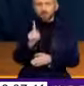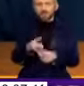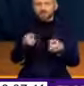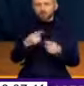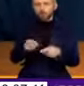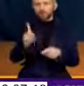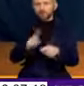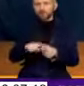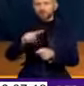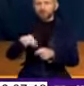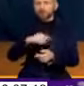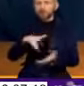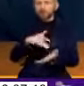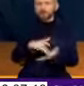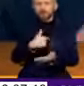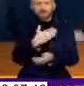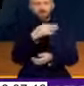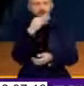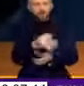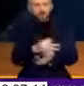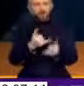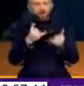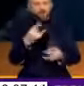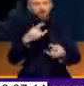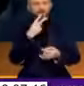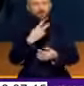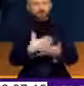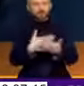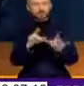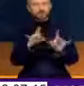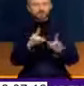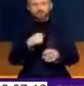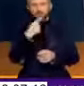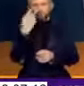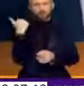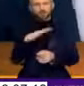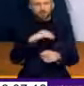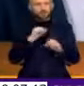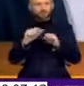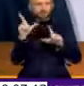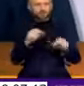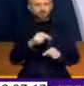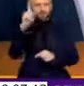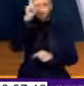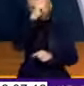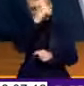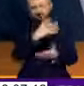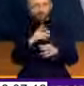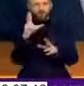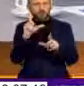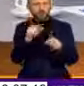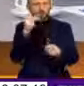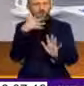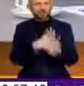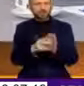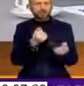це вимога міста. Я вам скажу, шановні телеглядачі, приклад такий. Ми нещодавно були з відрядженням в Мадриді, їздили вивчати, як